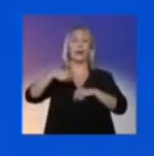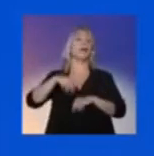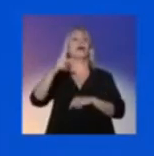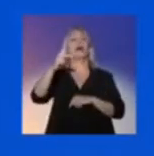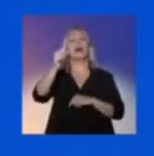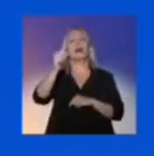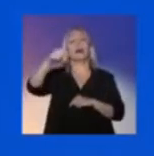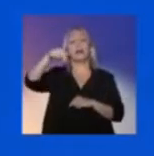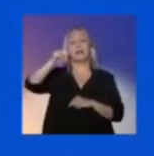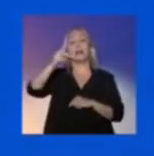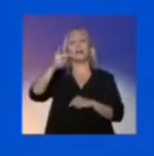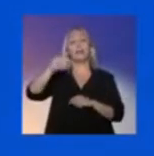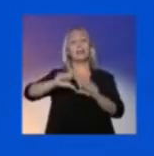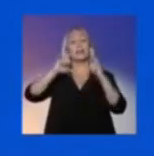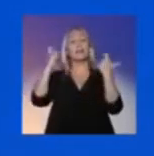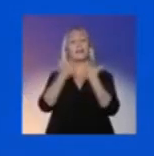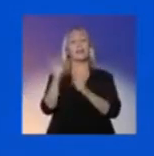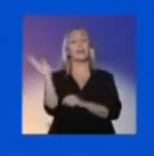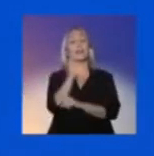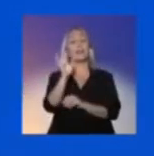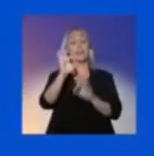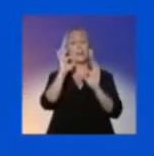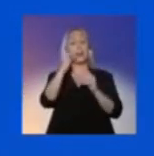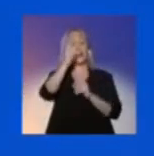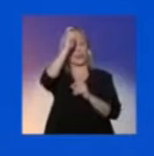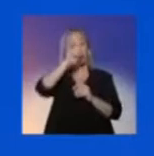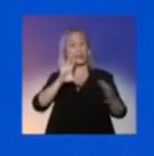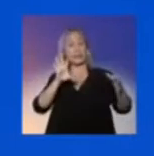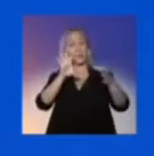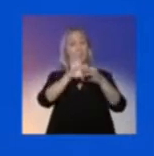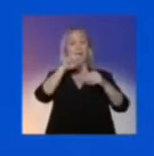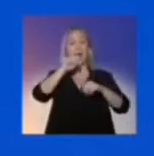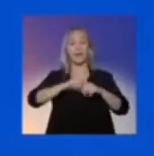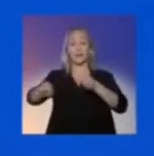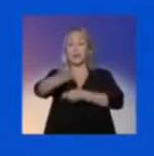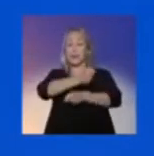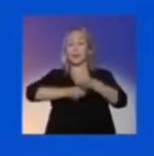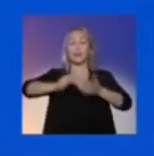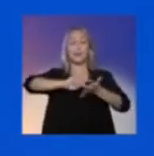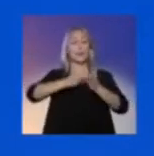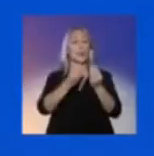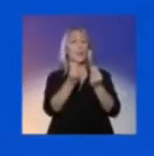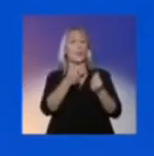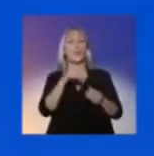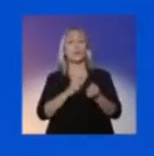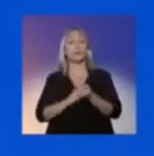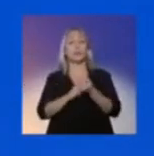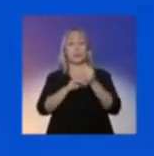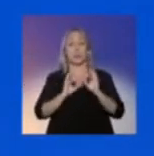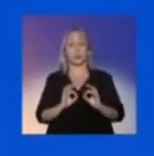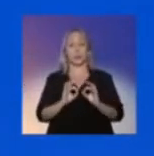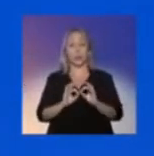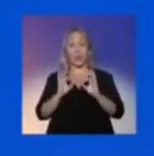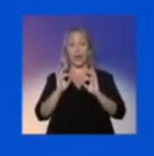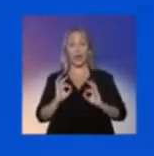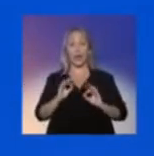τον Περιφερειάρχη Δυτικής Μακεδονίας, για το πώς μπορούμε να στηρίξουμε συνολικά την οικονομική δραστηριότητα στην περιοχή. Αλλά βέβαια, αυτό που θέλω να σας